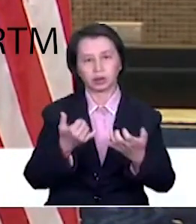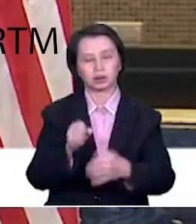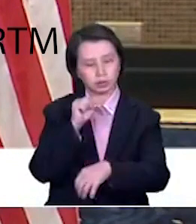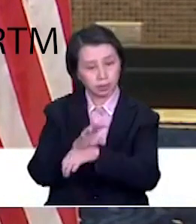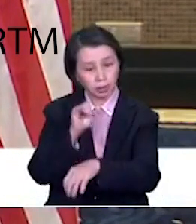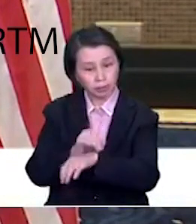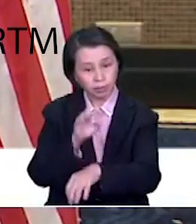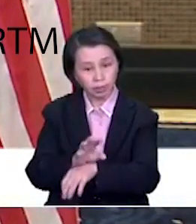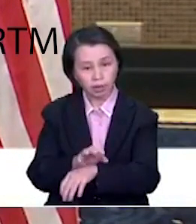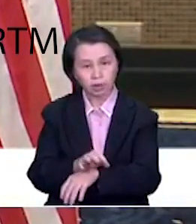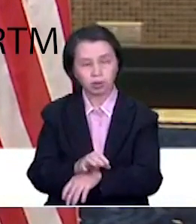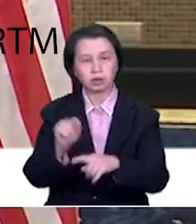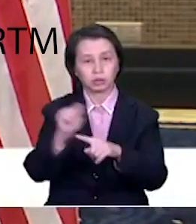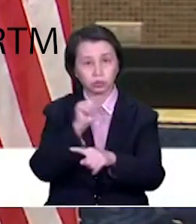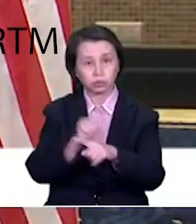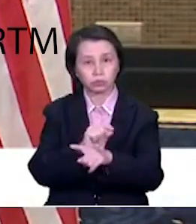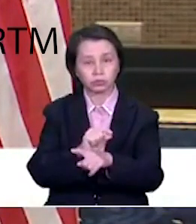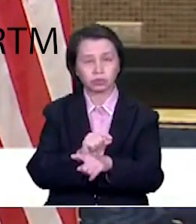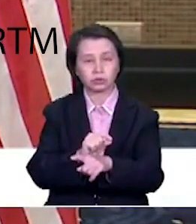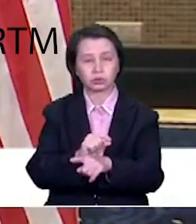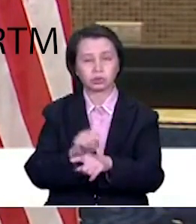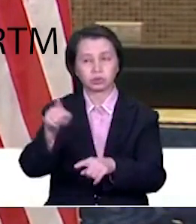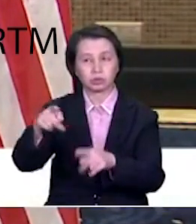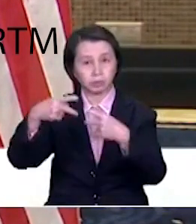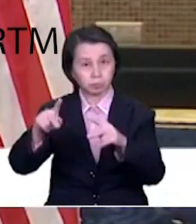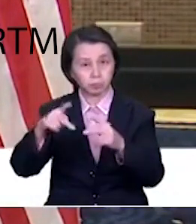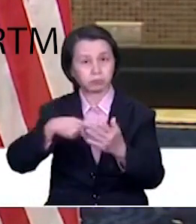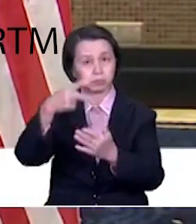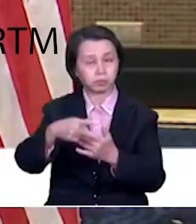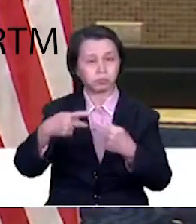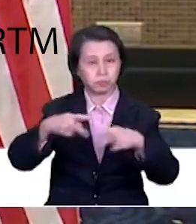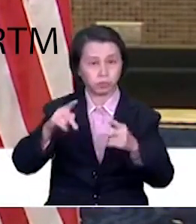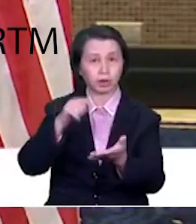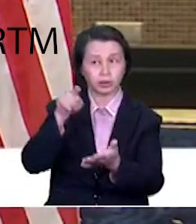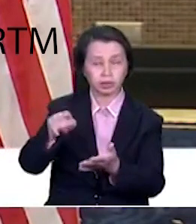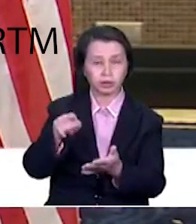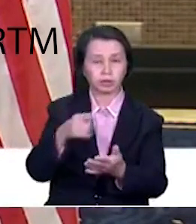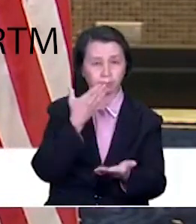berpesan, gunakanlah tawaran ini dengan sebaik-baiknya dan